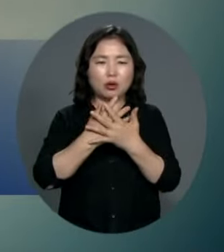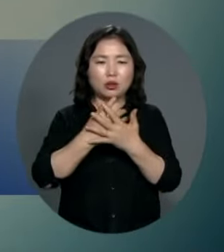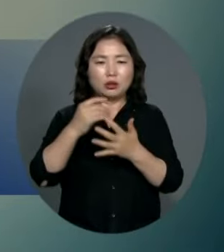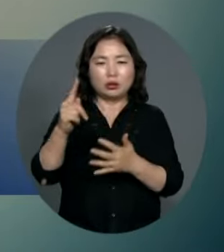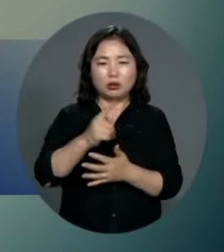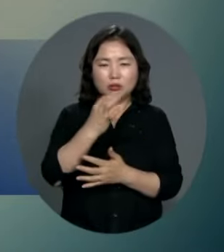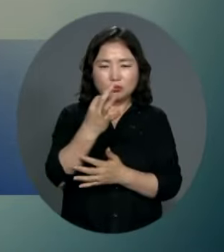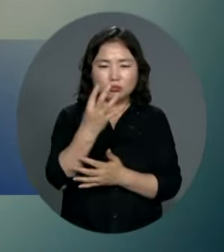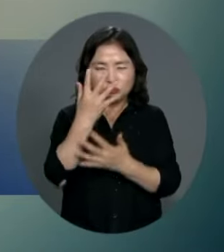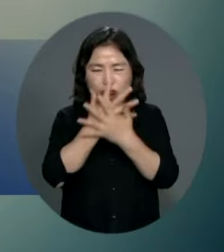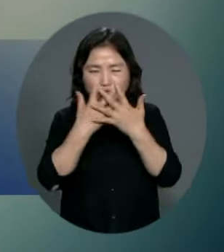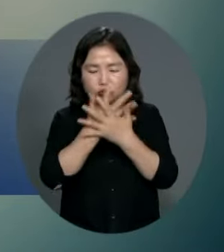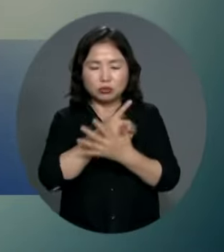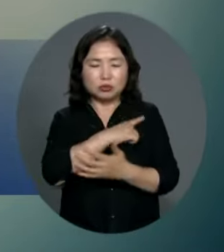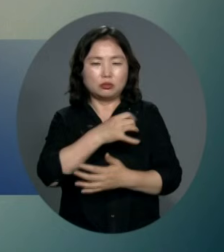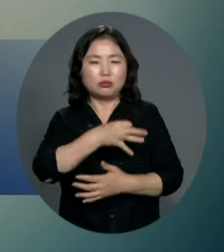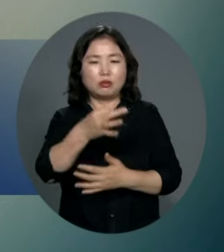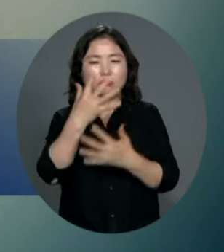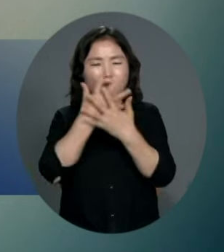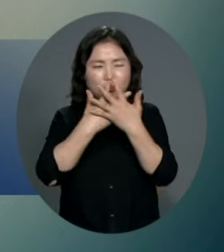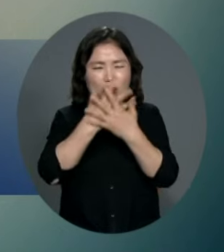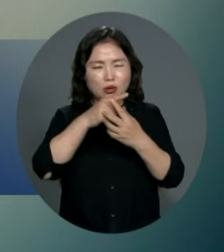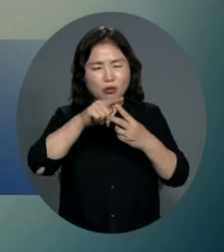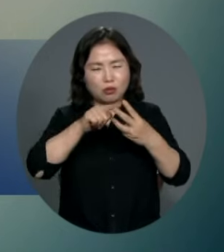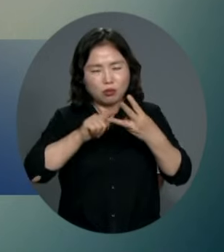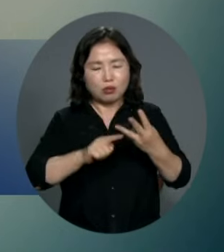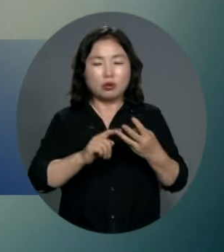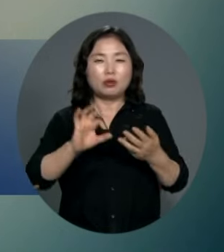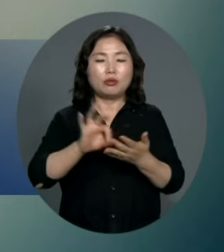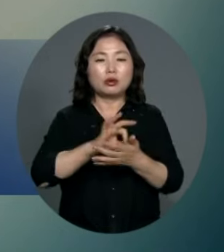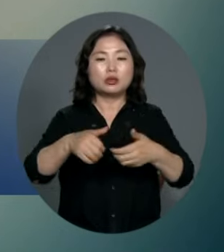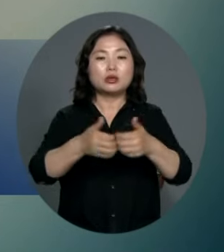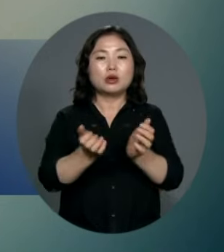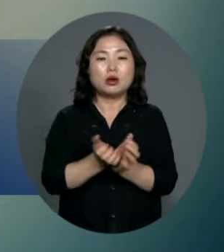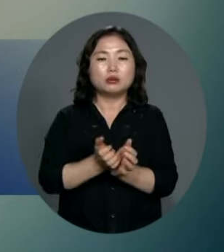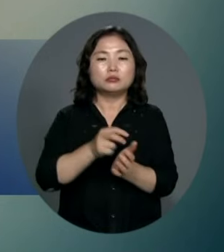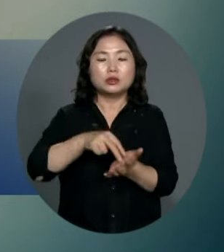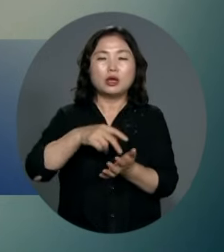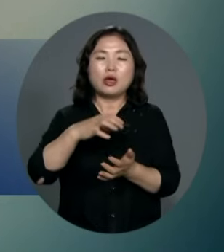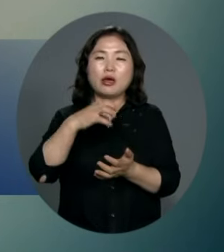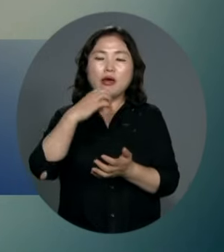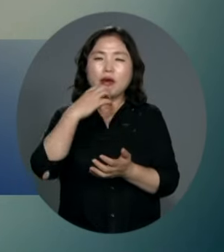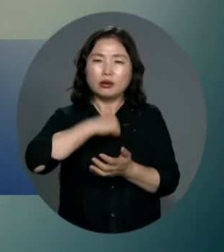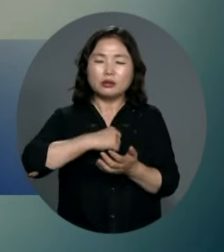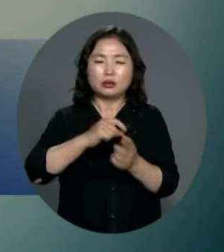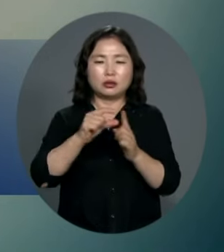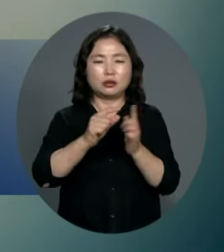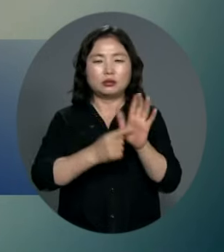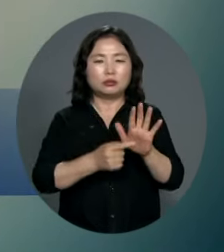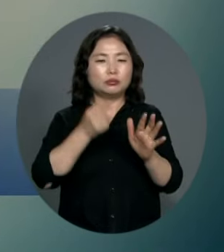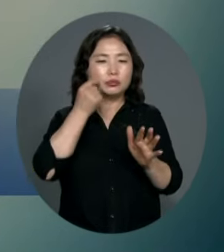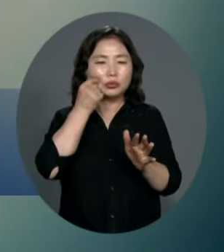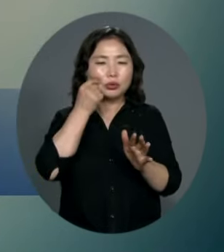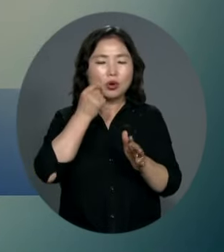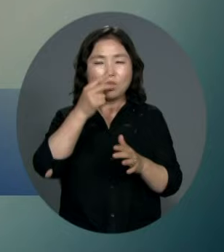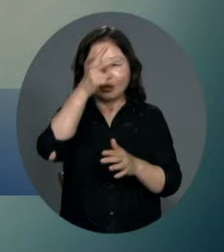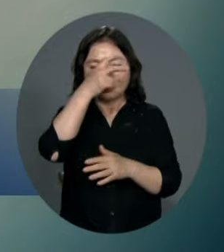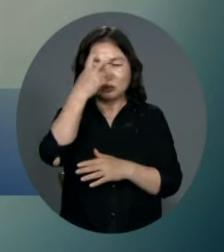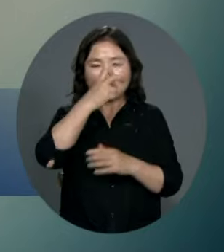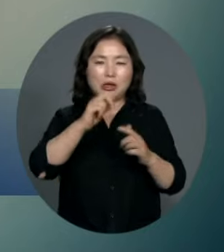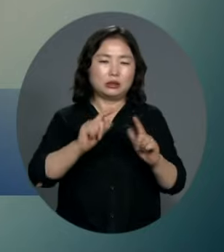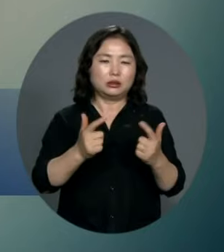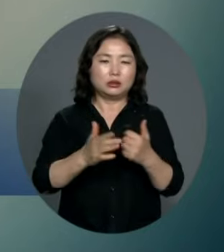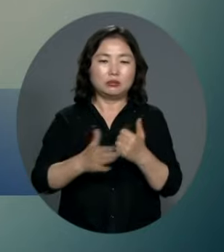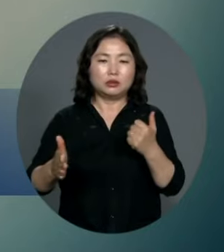불투명하다. 선지급금이 불투명하다. 그건 회계기관은 횡령이라는 단어를 쓸 수가 없습니다. 왜냐하면 수사기관이 아니기